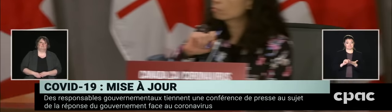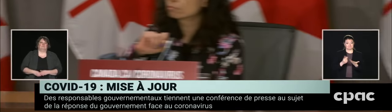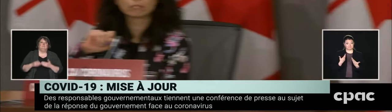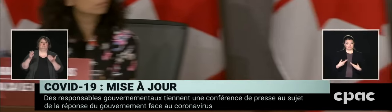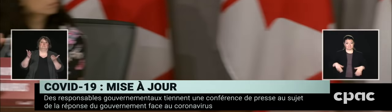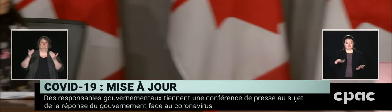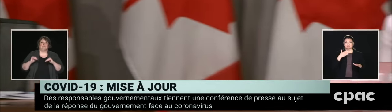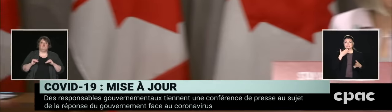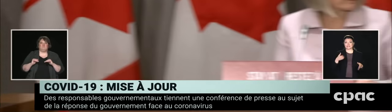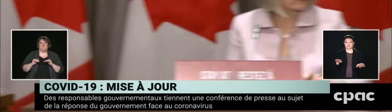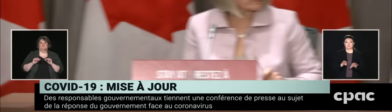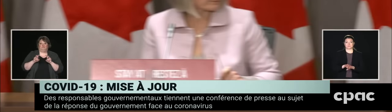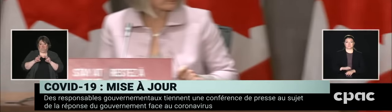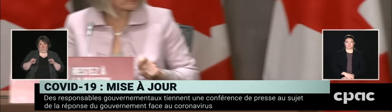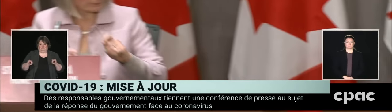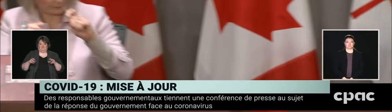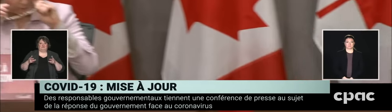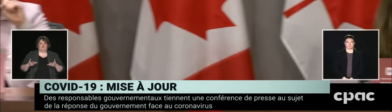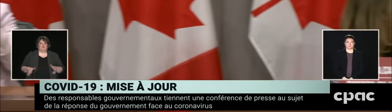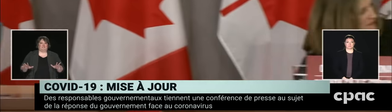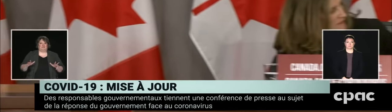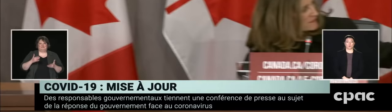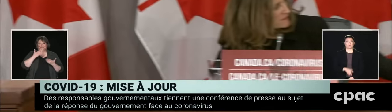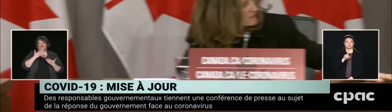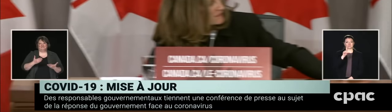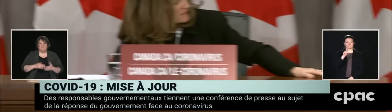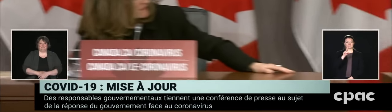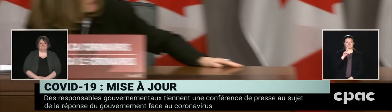Je pense que Anita veut ajouter quelque chose sur ce point-là.